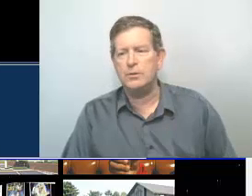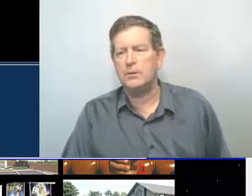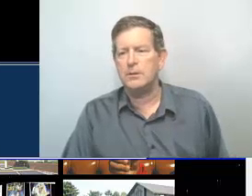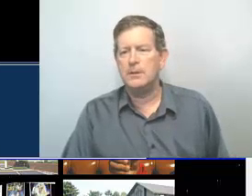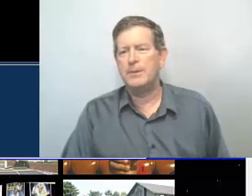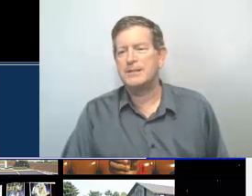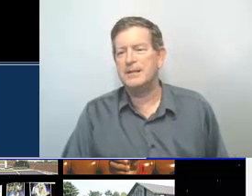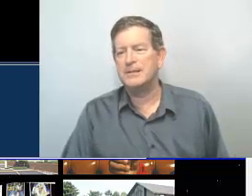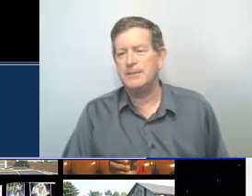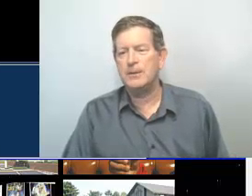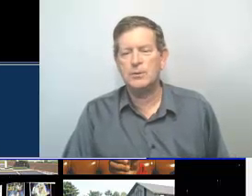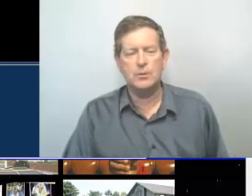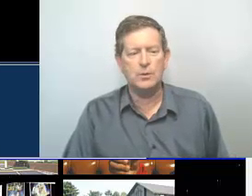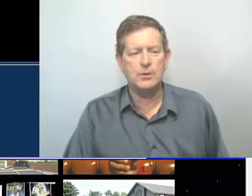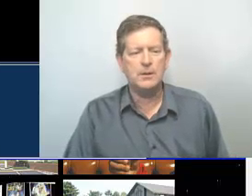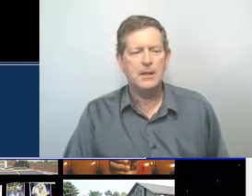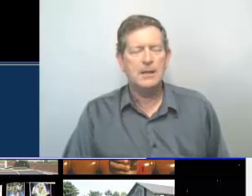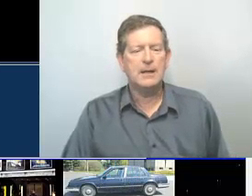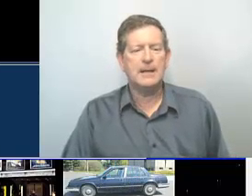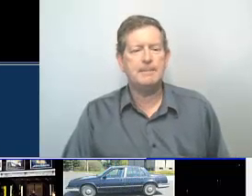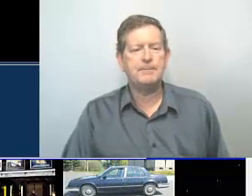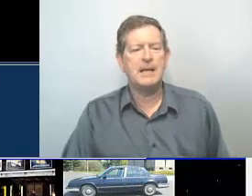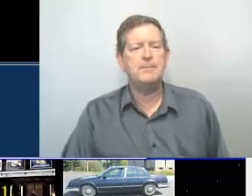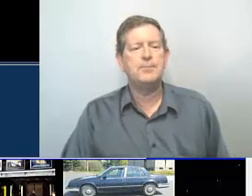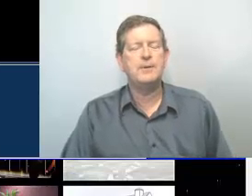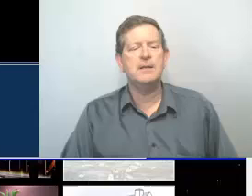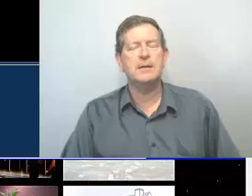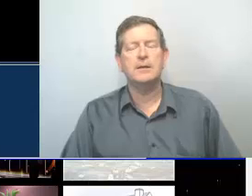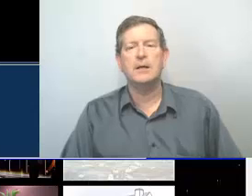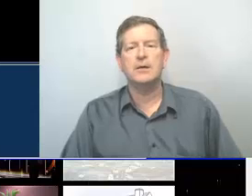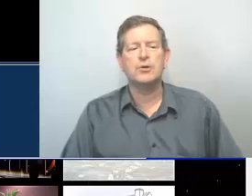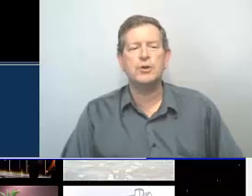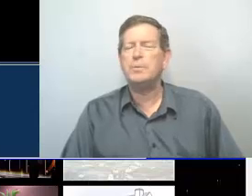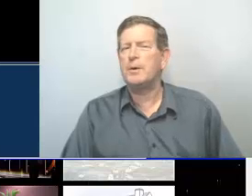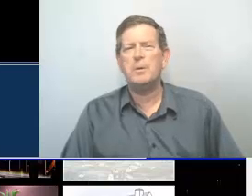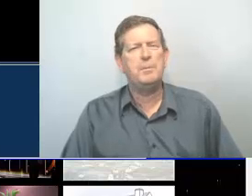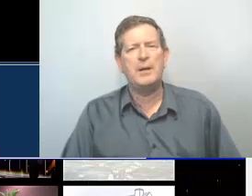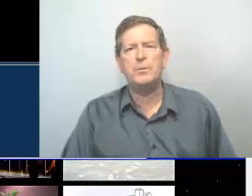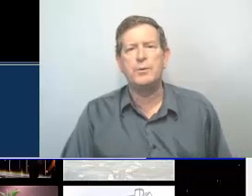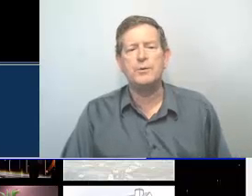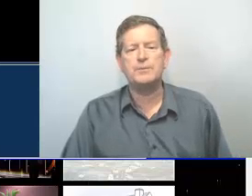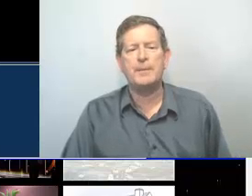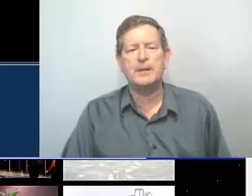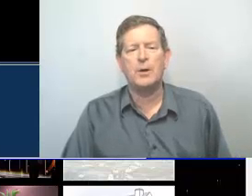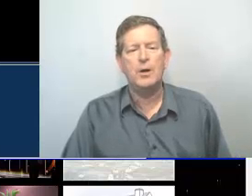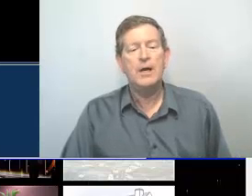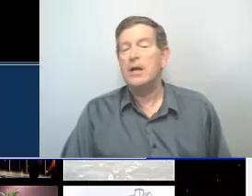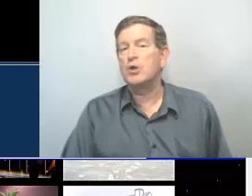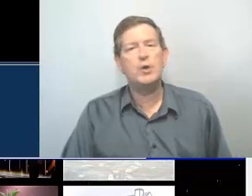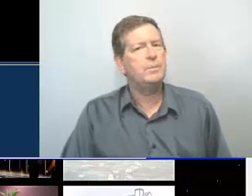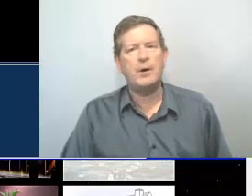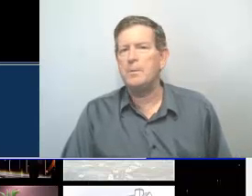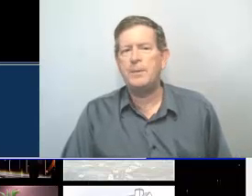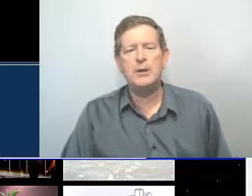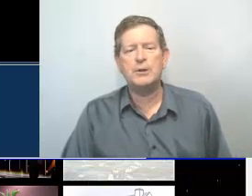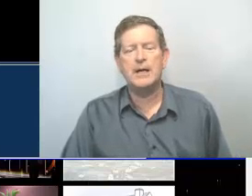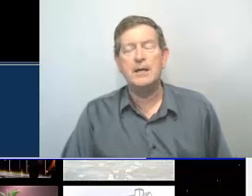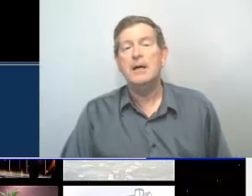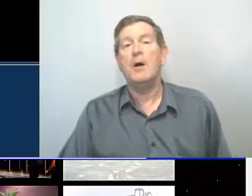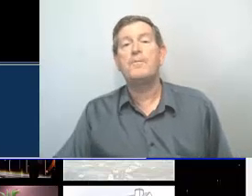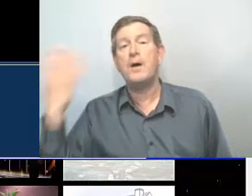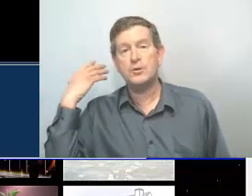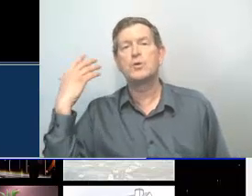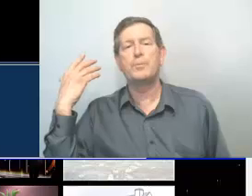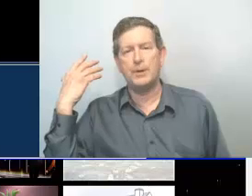2 voitures, pas celle-ci, mais 2 autres. Et puis, je ne prends pas le bus, pas maintenant, et je ne prends pas